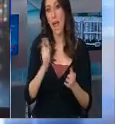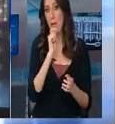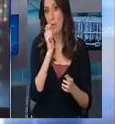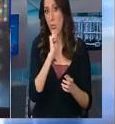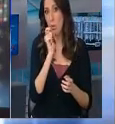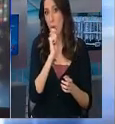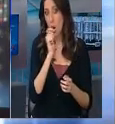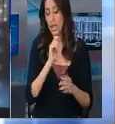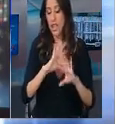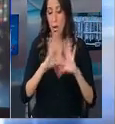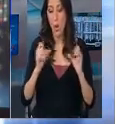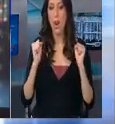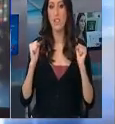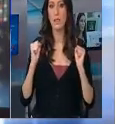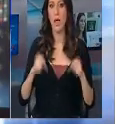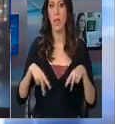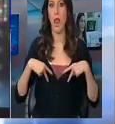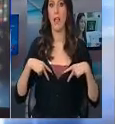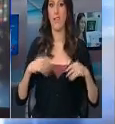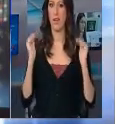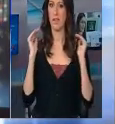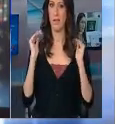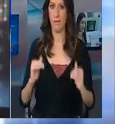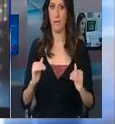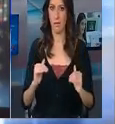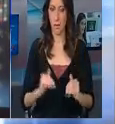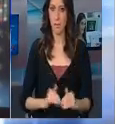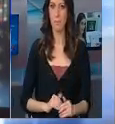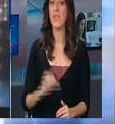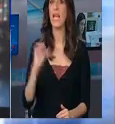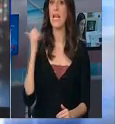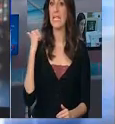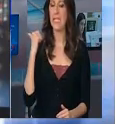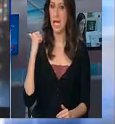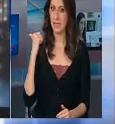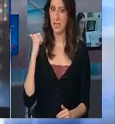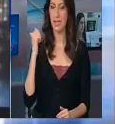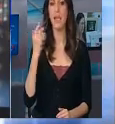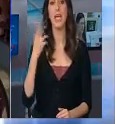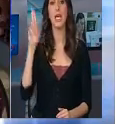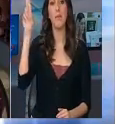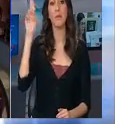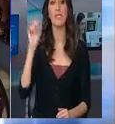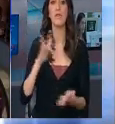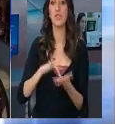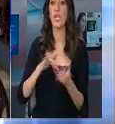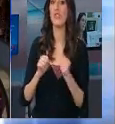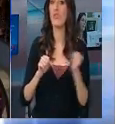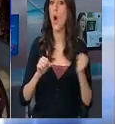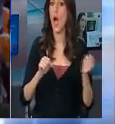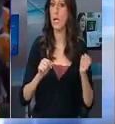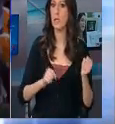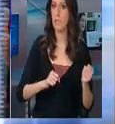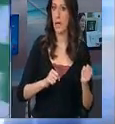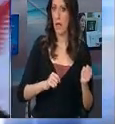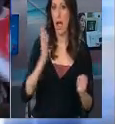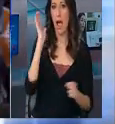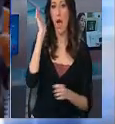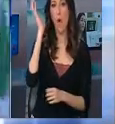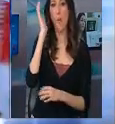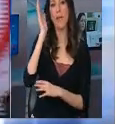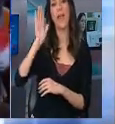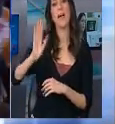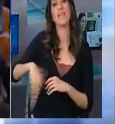προεκλογικής εκστρατείας στην Ιταλία. Σφοδρή επίθεση στον κεντροδεξιό αντίπαλο του Σίλβιο Μπερλουσκόνη εξαπέλυσε και στην τελευταία πριν από τις